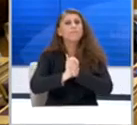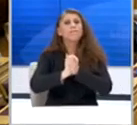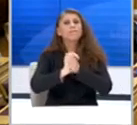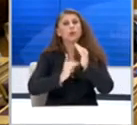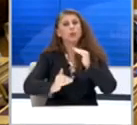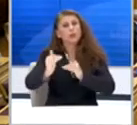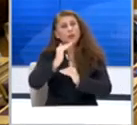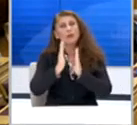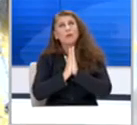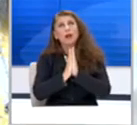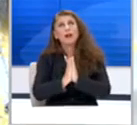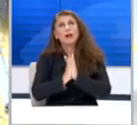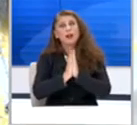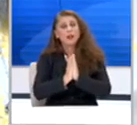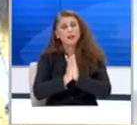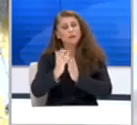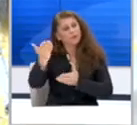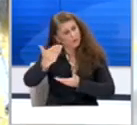δεηθώμεν.